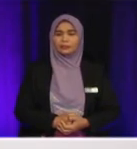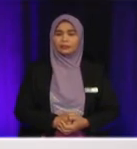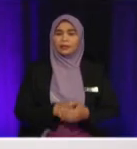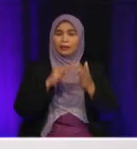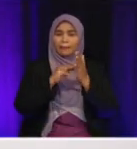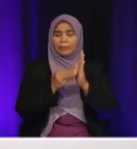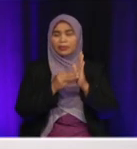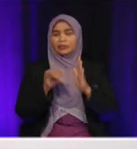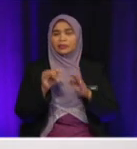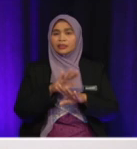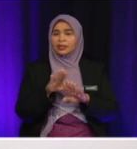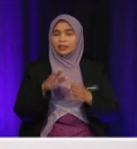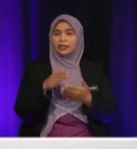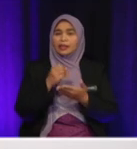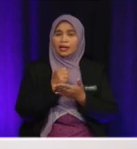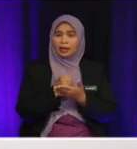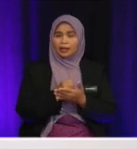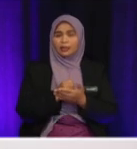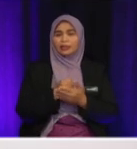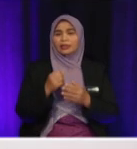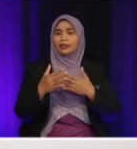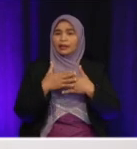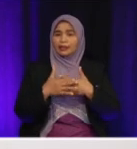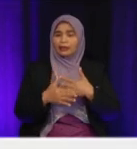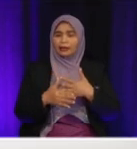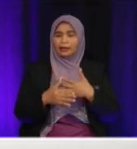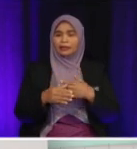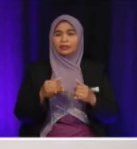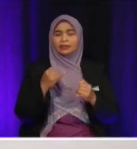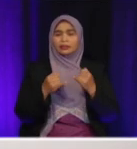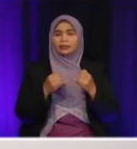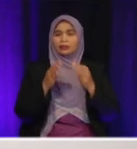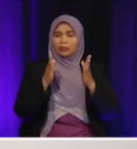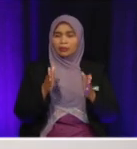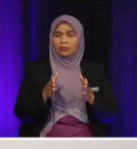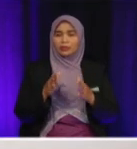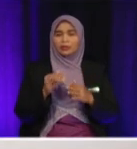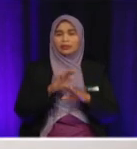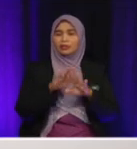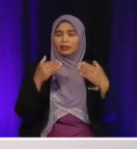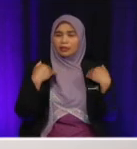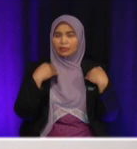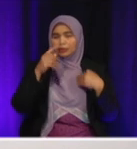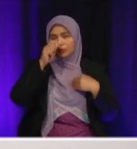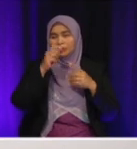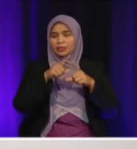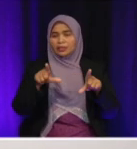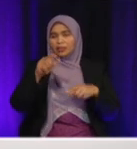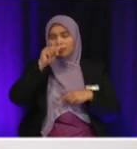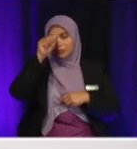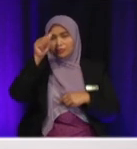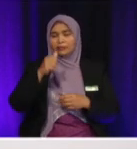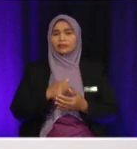Maksudnya, tidak halal darah, iaitu nyawa seseorang Muslim yang mengucap bahawa tiada Tuhan selain Allah Subhanahu Wa